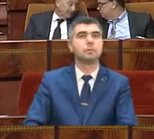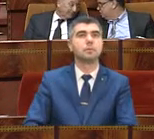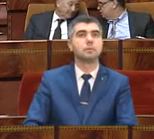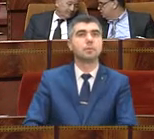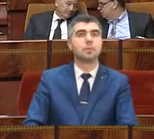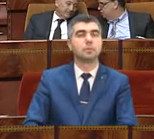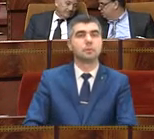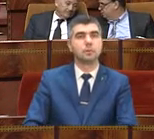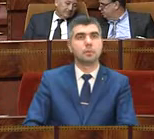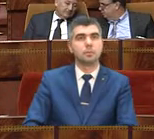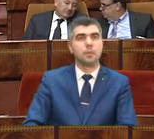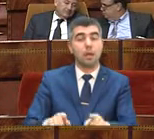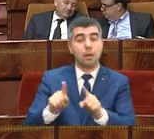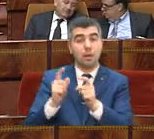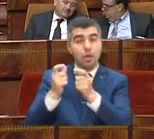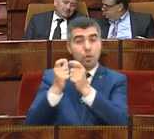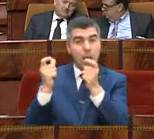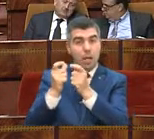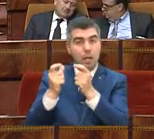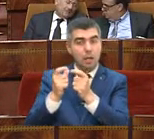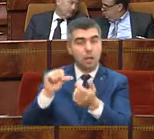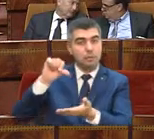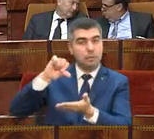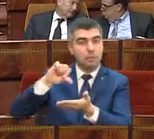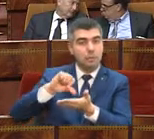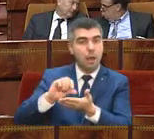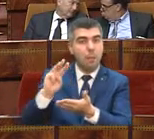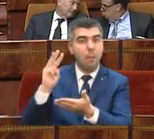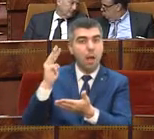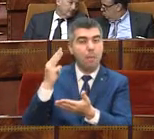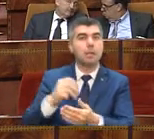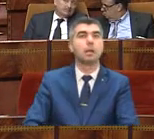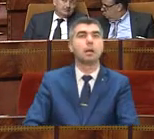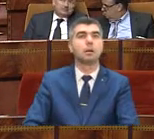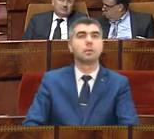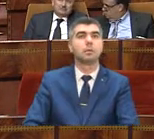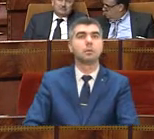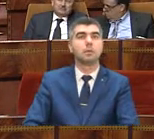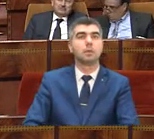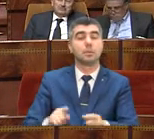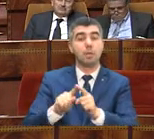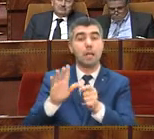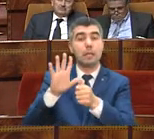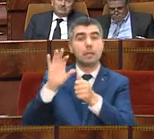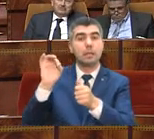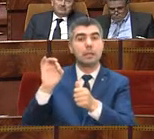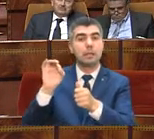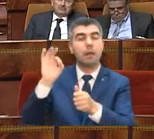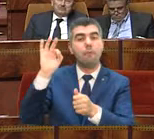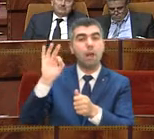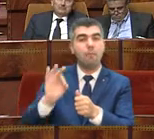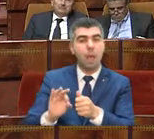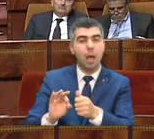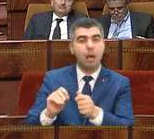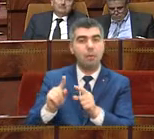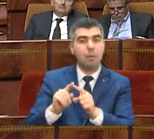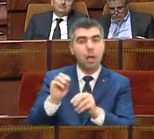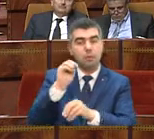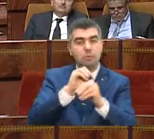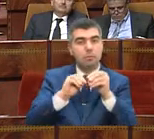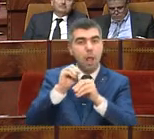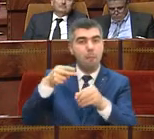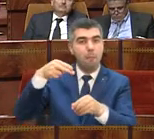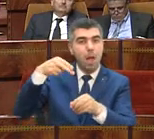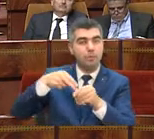وهاد الشركة اللي كانت كتنتج 60% من الاستهلاك الوطني،